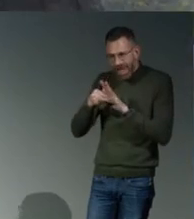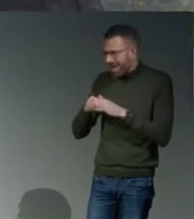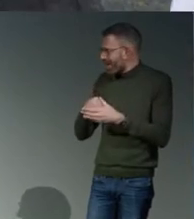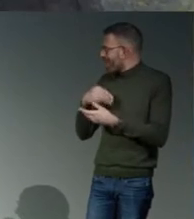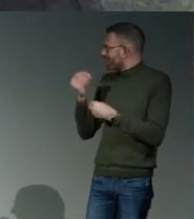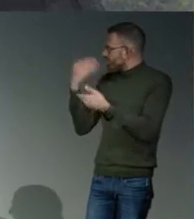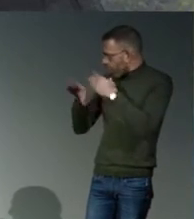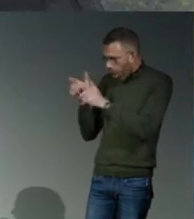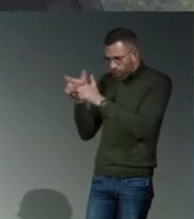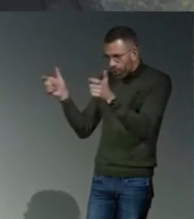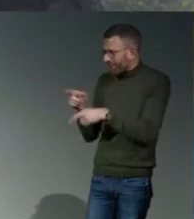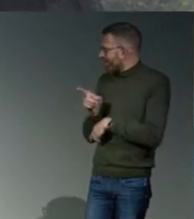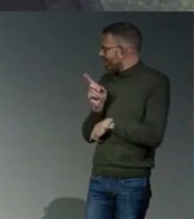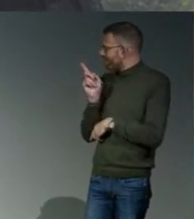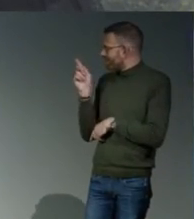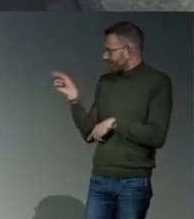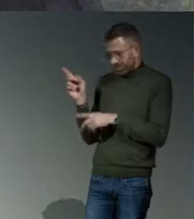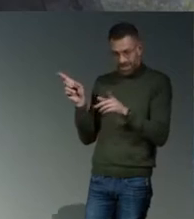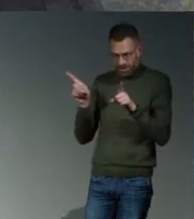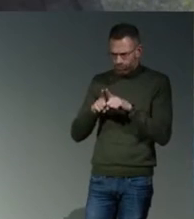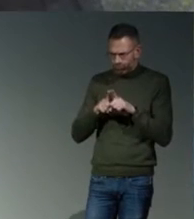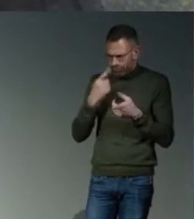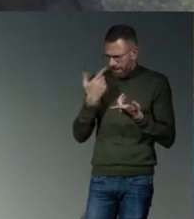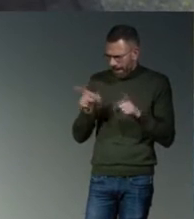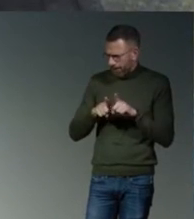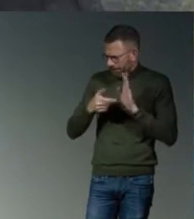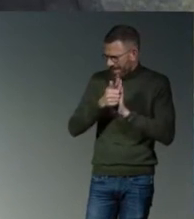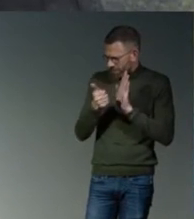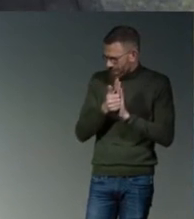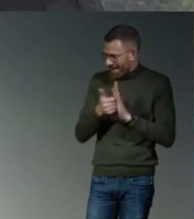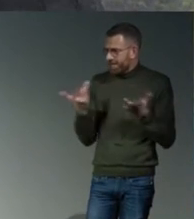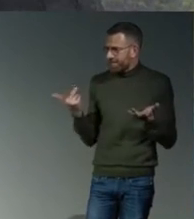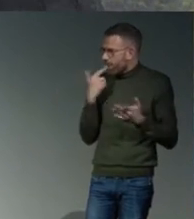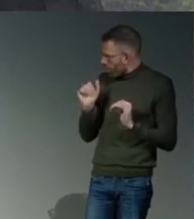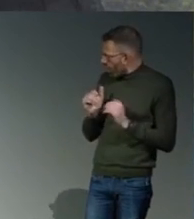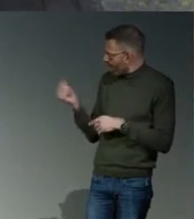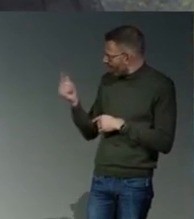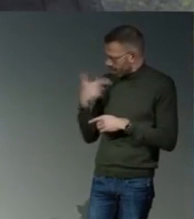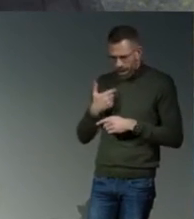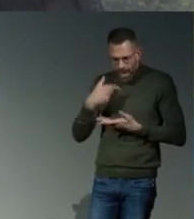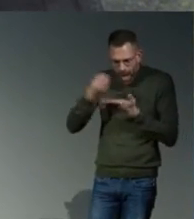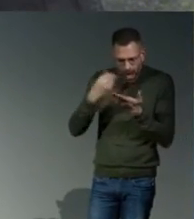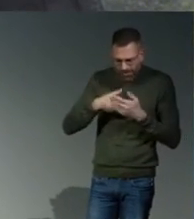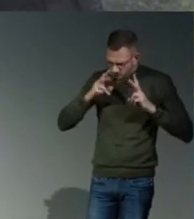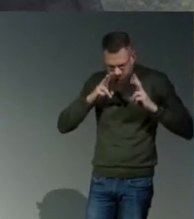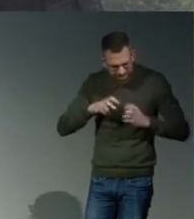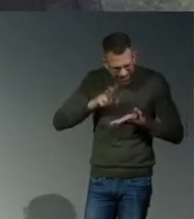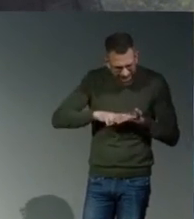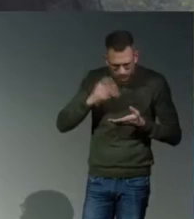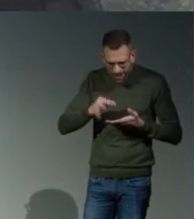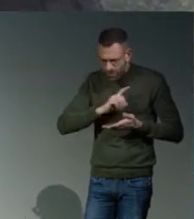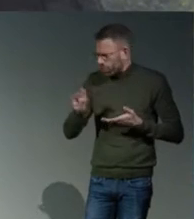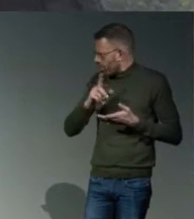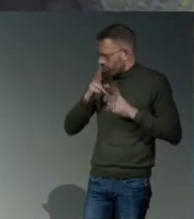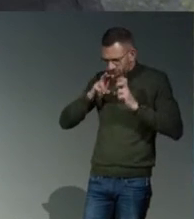avez travaillé, vous avez fait une partie de ce que fait votre narratrice, j'imagine, Nathalie Azoulay, mais vous avez quand même bien dû vérifier des informations, pousser plus loin